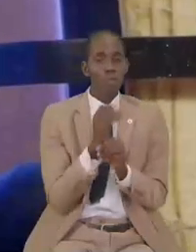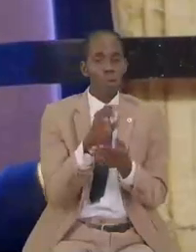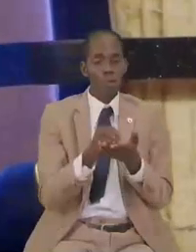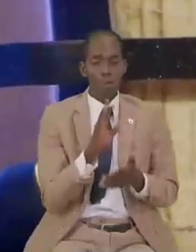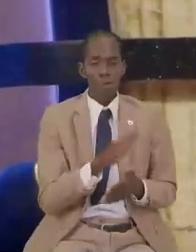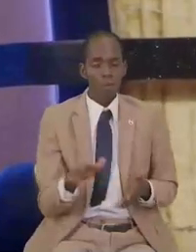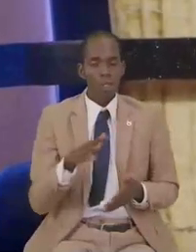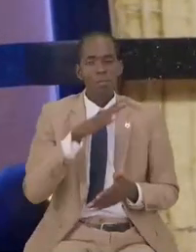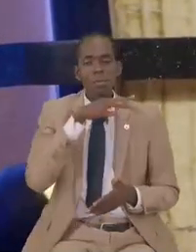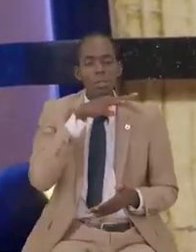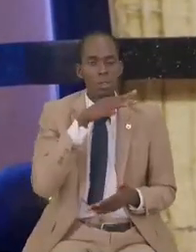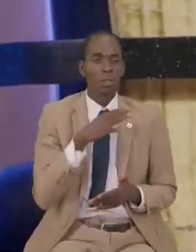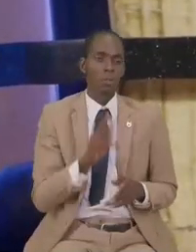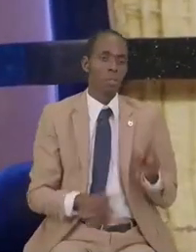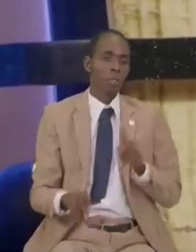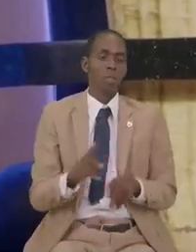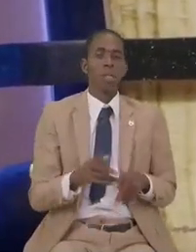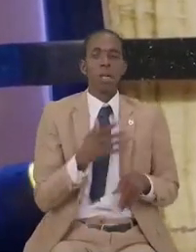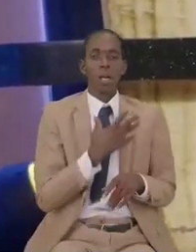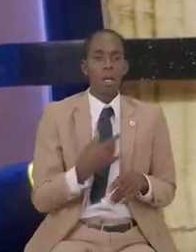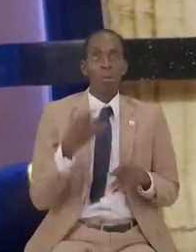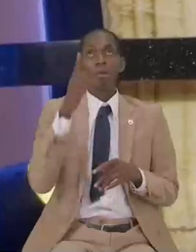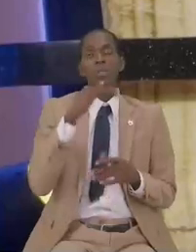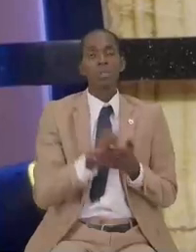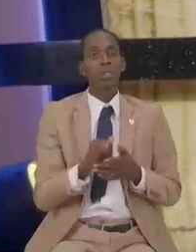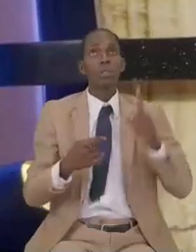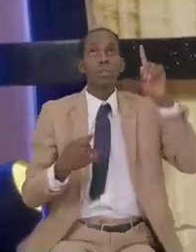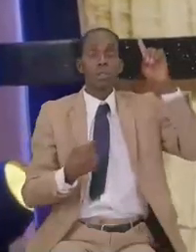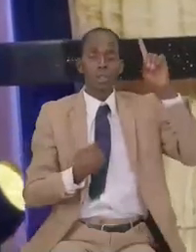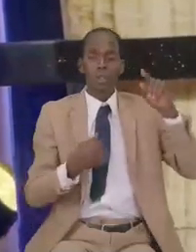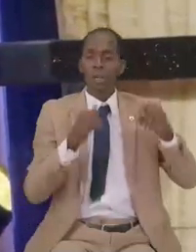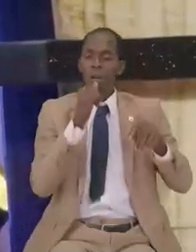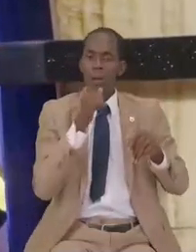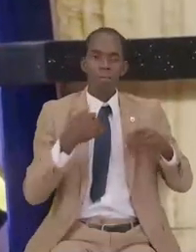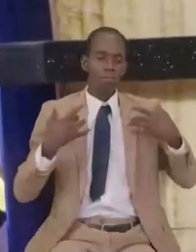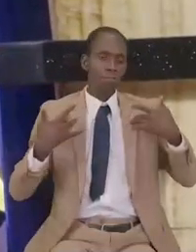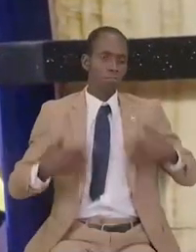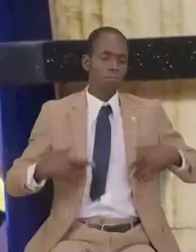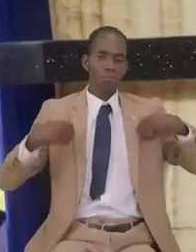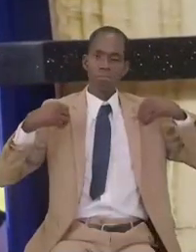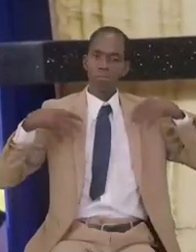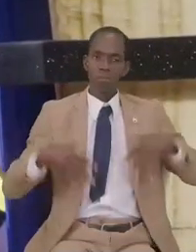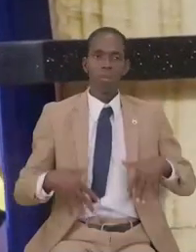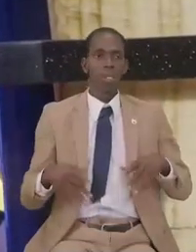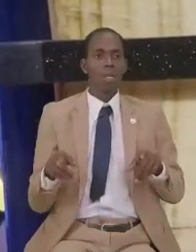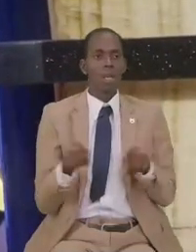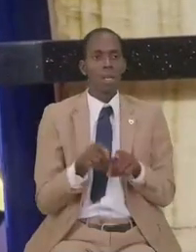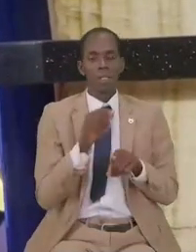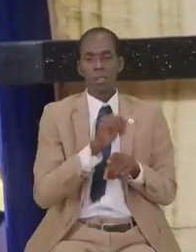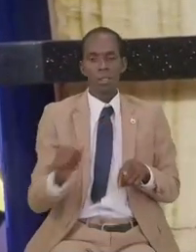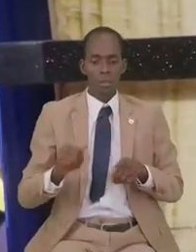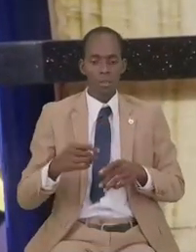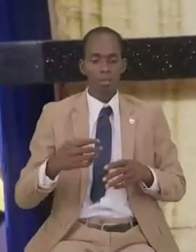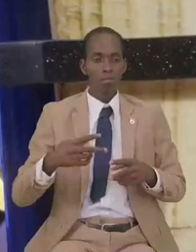enfants. Voici, je vous écraserai comme foule la terre, un chariot chargé de